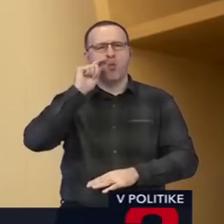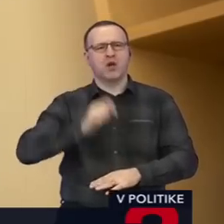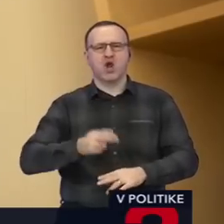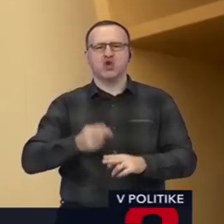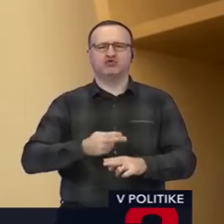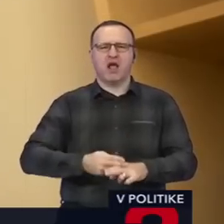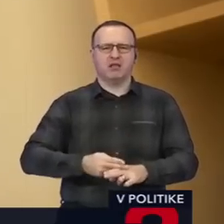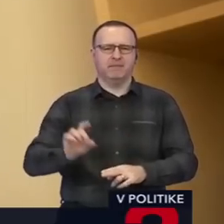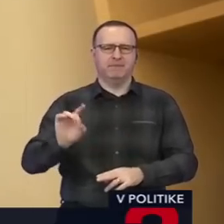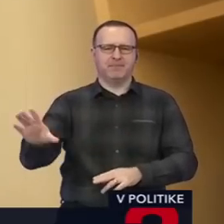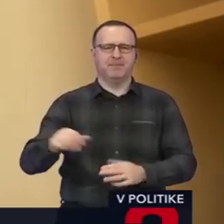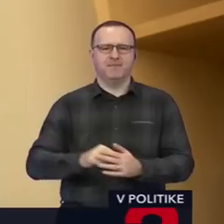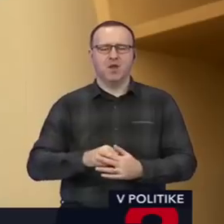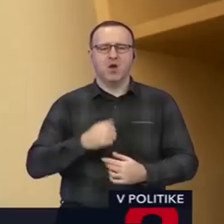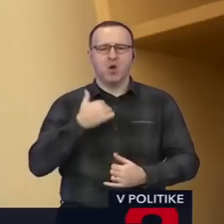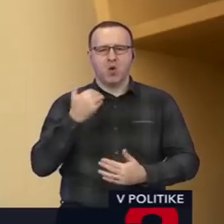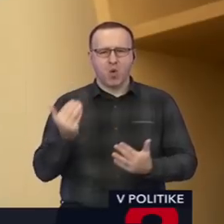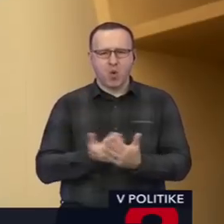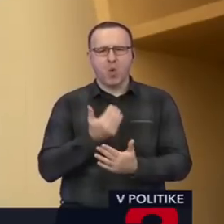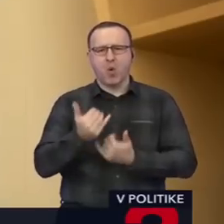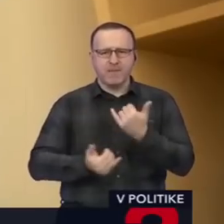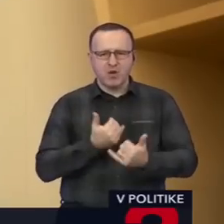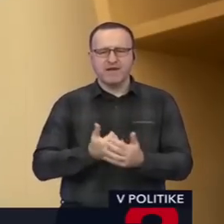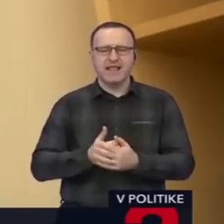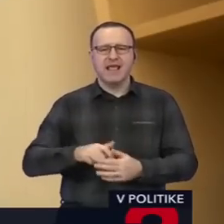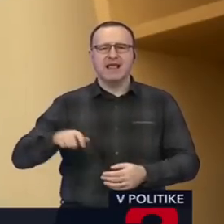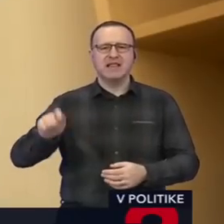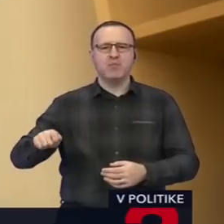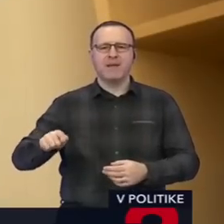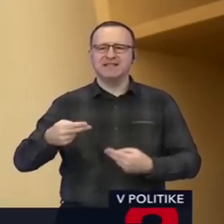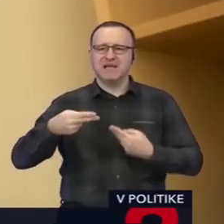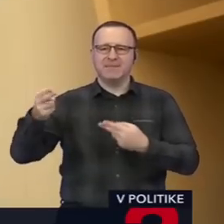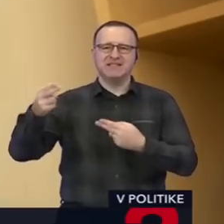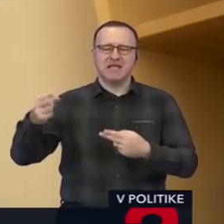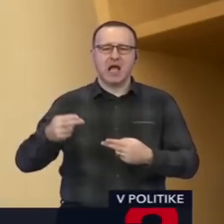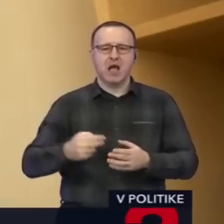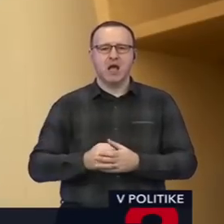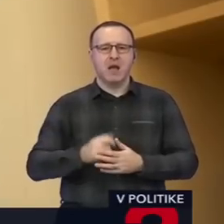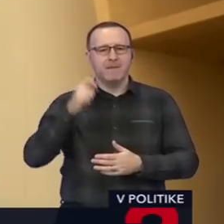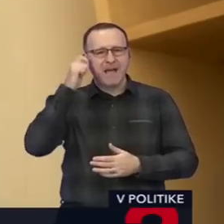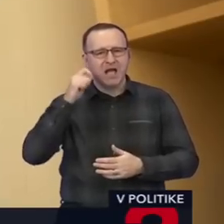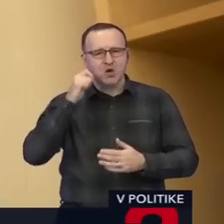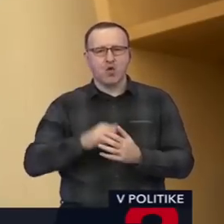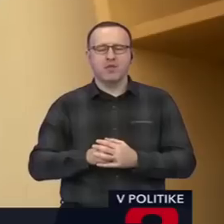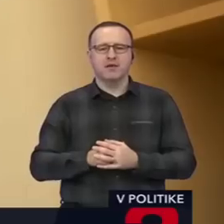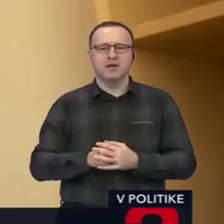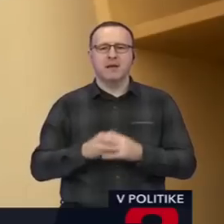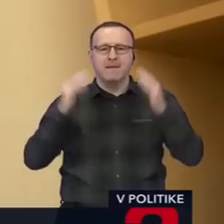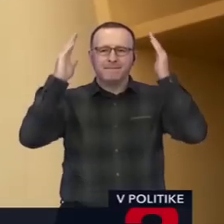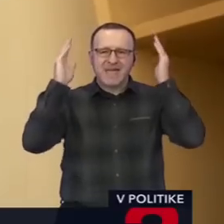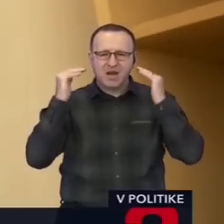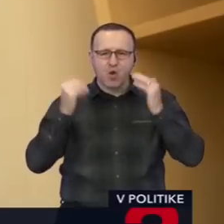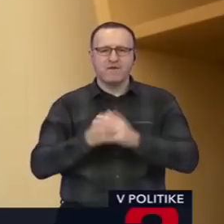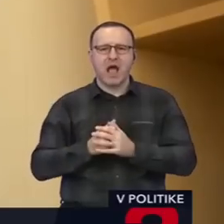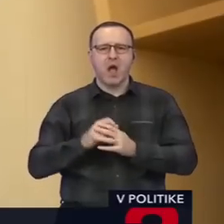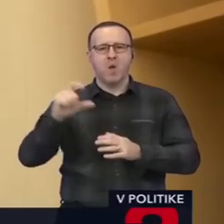tu opakované diplomatické misie od prezidenta Bidena, prezidenta Macrona, kancelárku Merkelovú, ktorí sa ho snažili od vojny